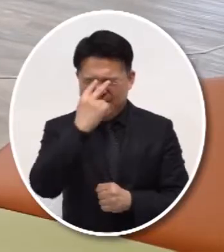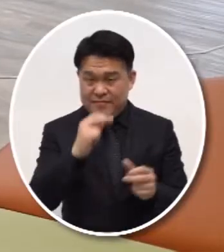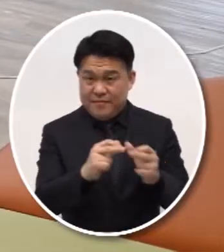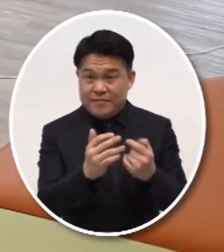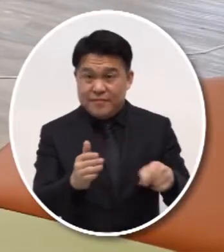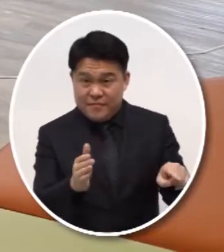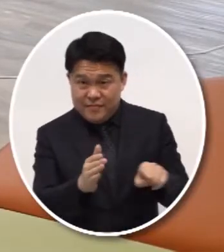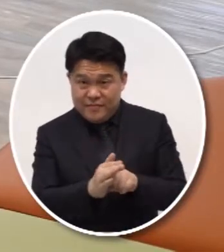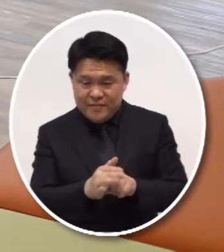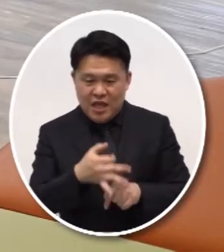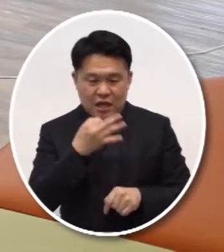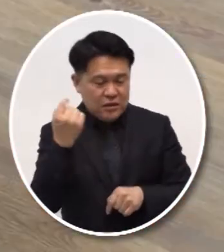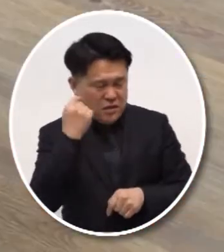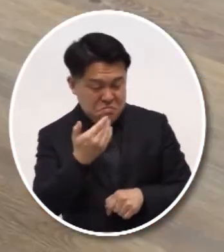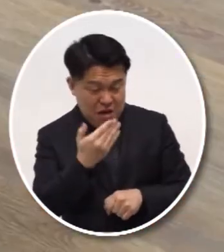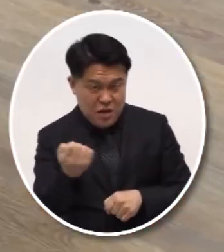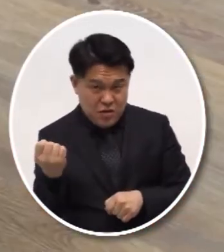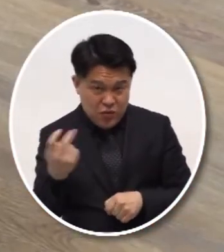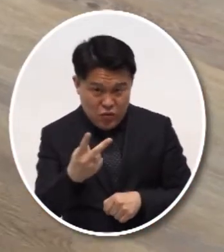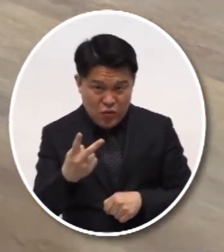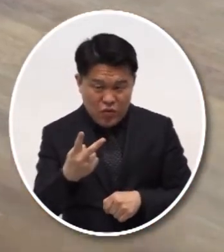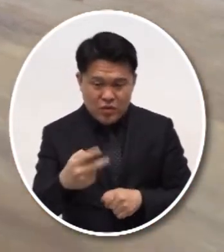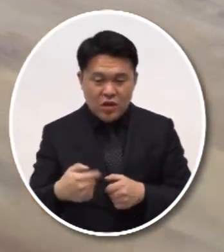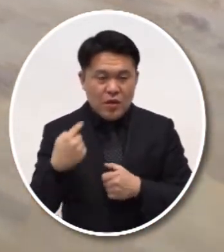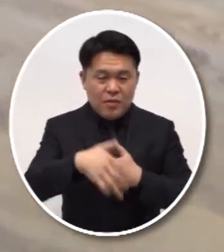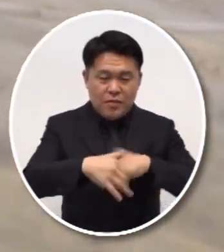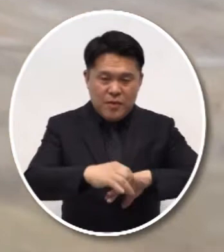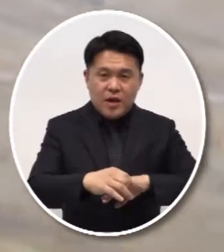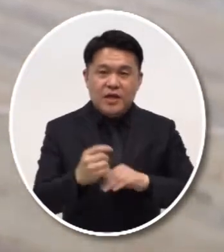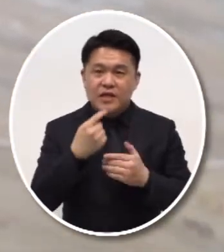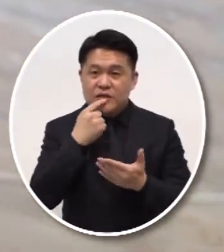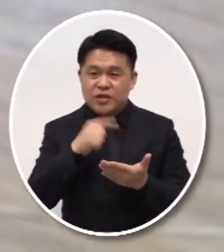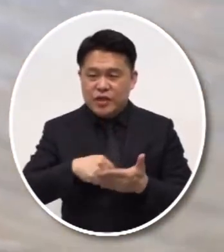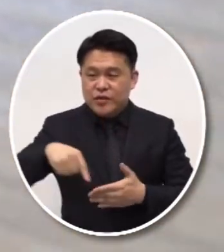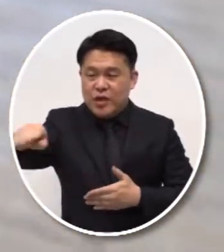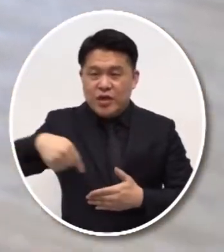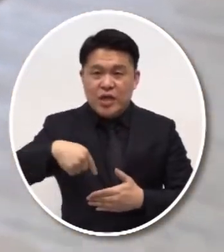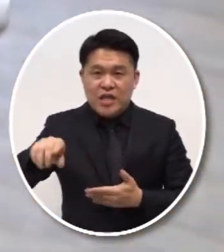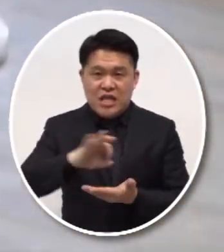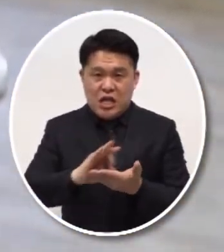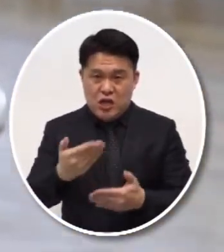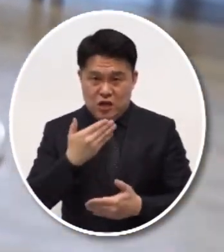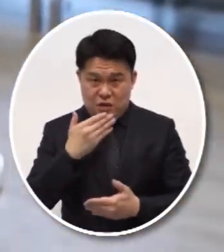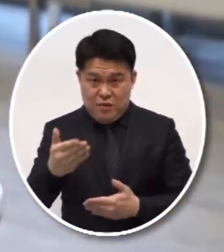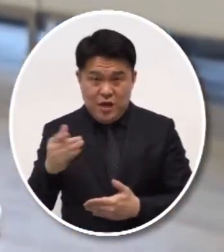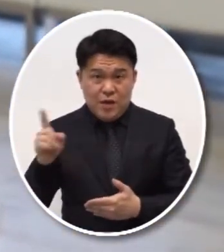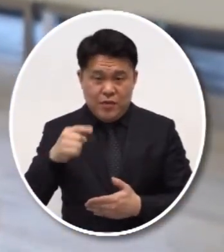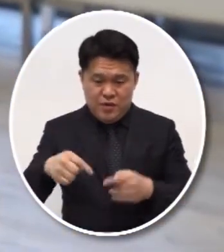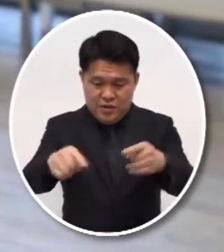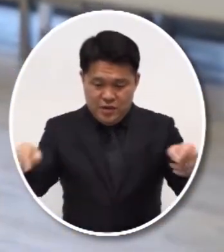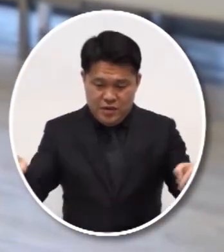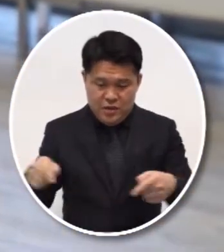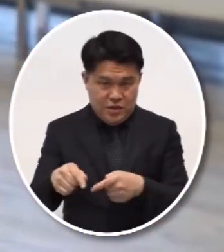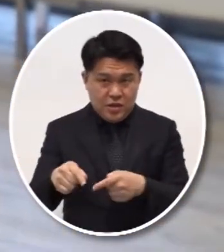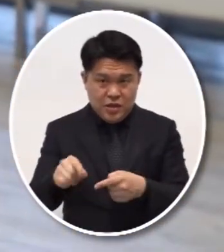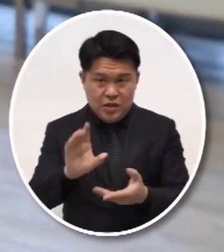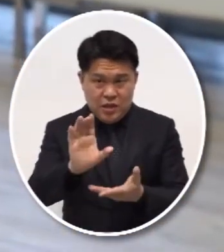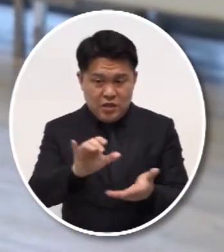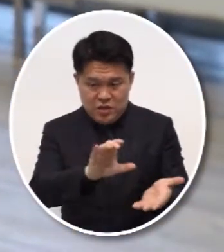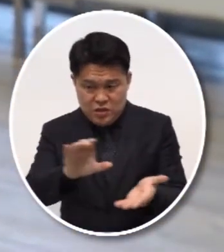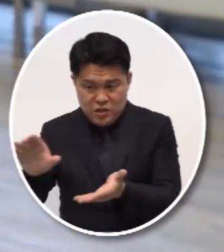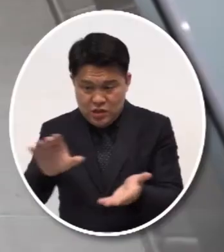시각장애인들을 위해 음성 지원이 되고 또 지체장애인들이 쉽게 이동하며 사용할 수 있는 이동식 데스크도 마련돼